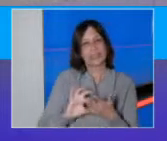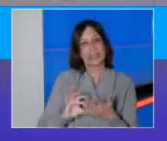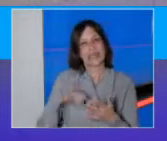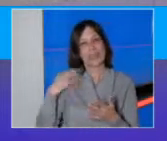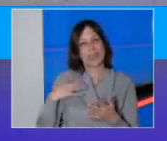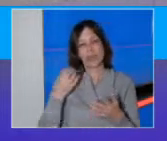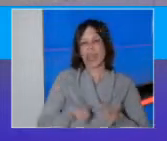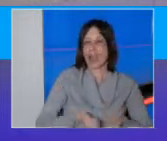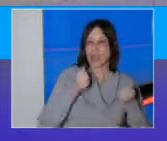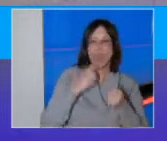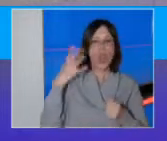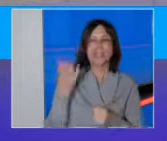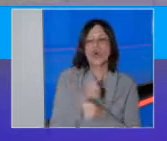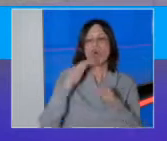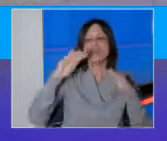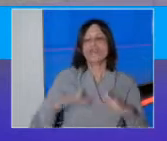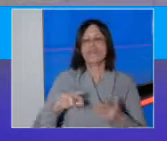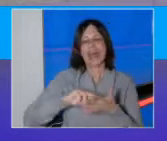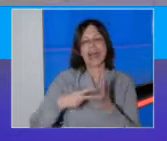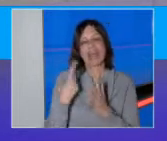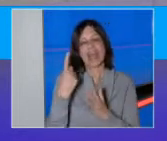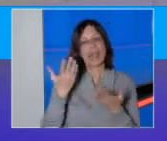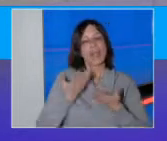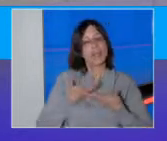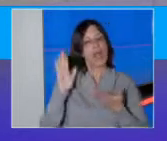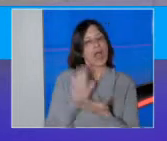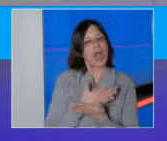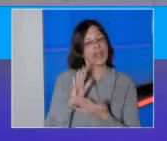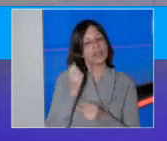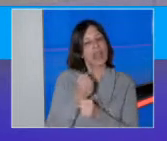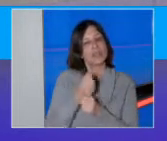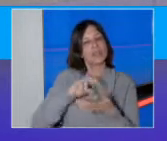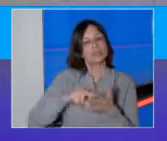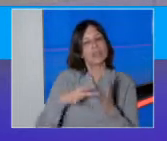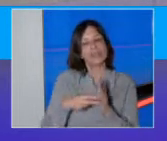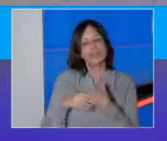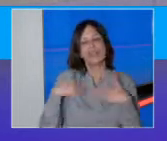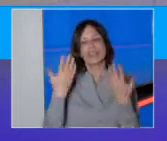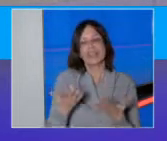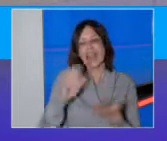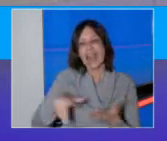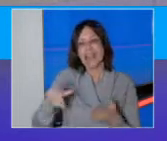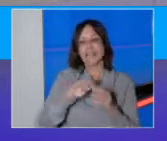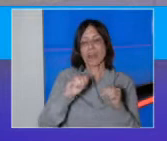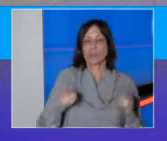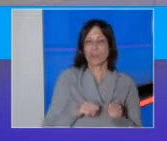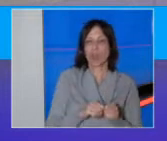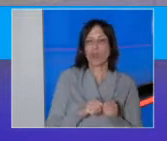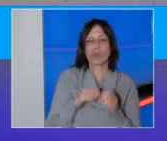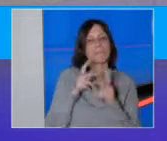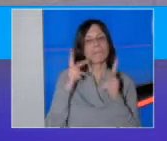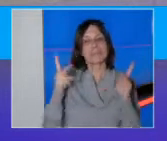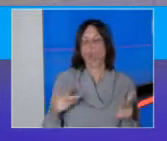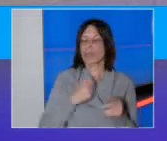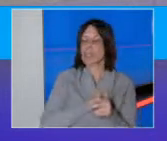ומשרד החינוך לא הצליחו לשבת בחדר אחד ולקבל החלטה ולייצר מתווה שייתן לילדים האלה ולמשפחות האלה פתרון. לצערי הרב, אני אומרת